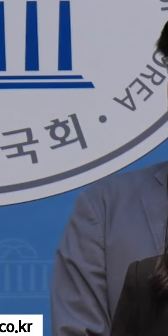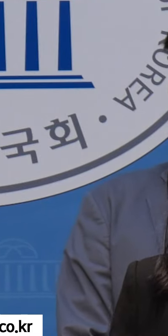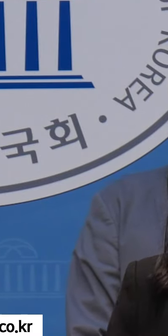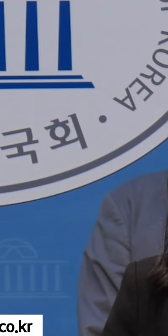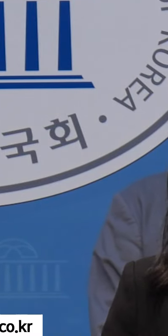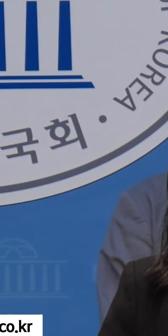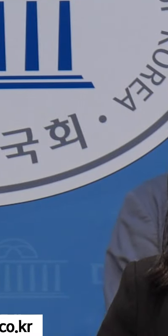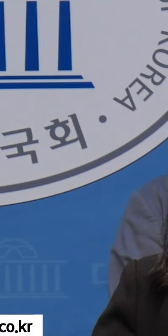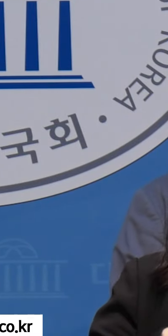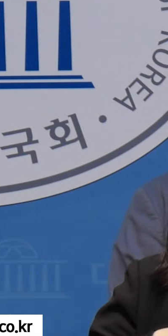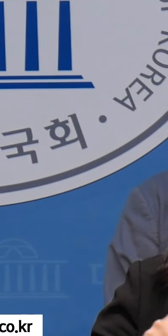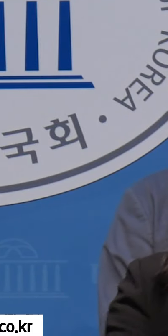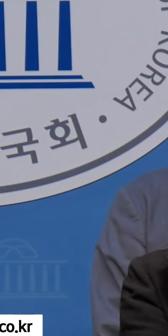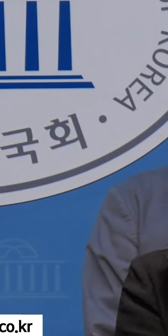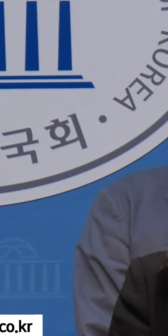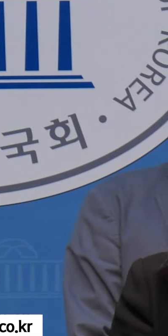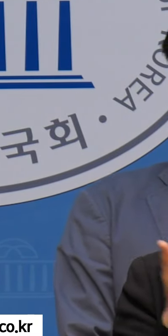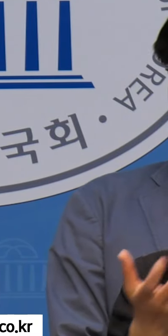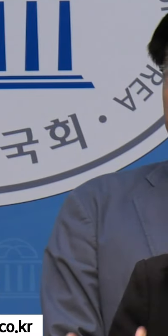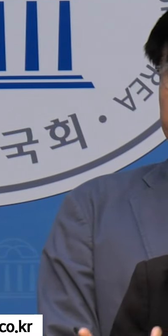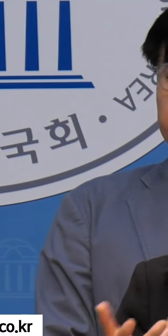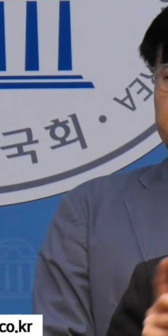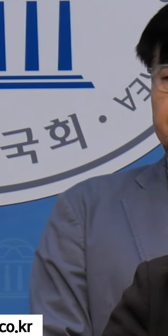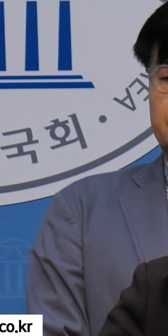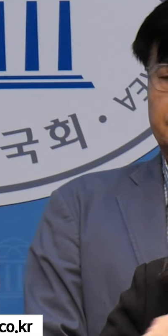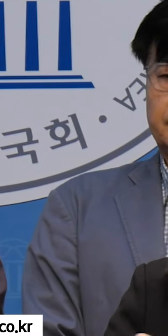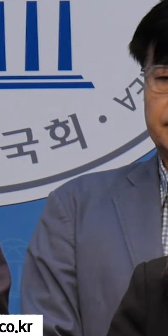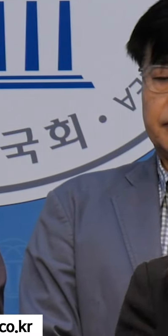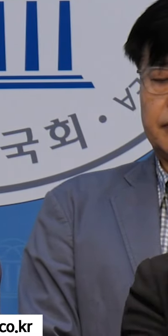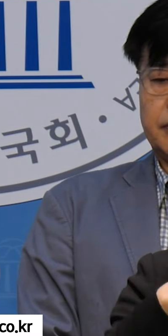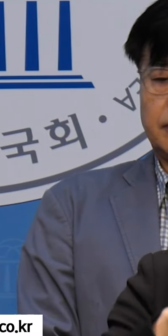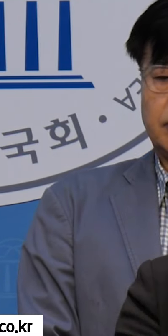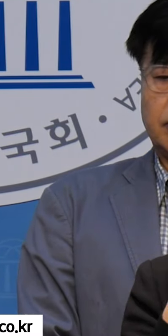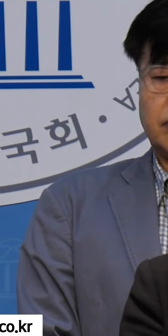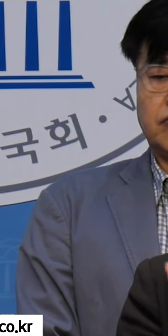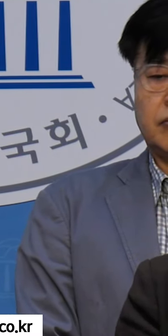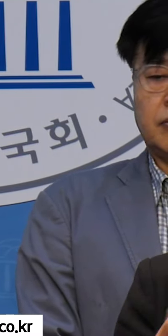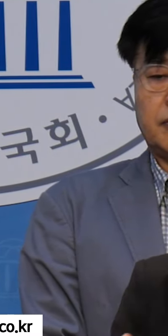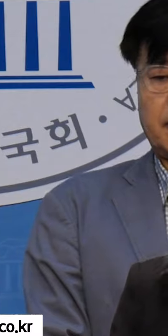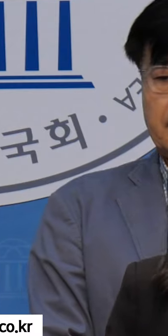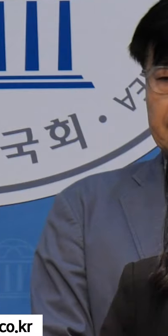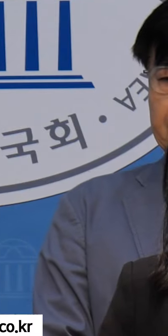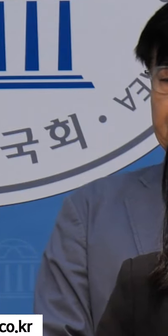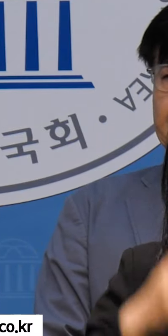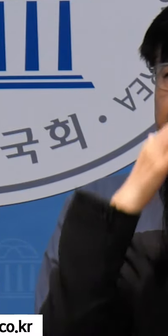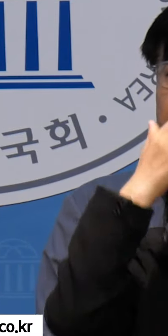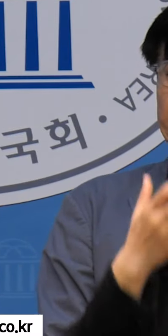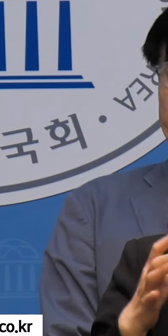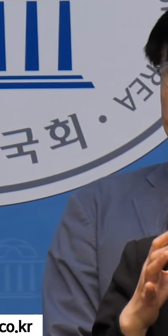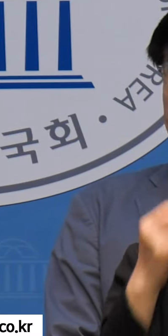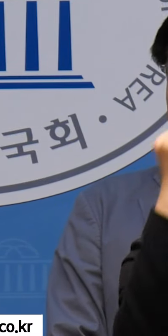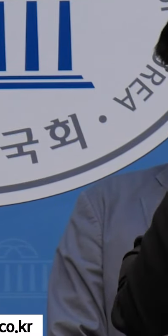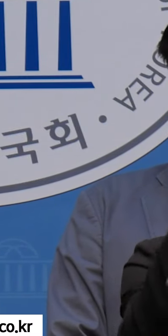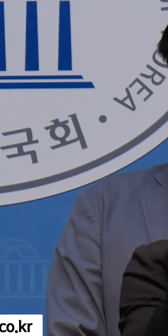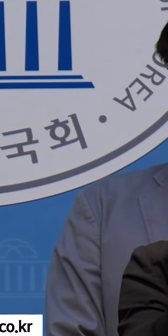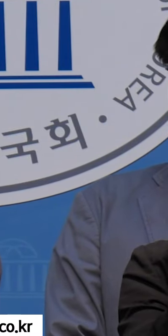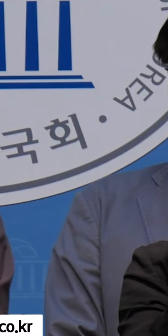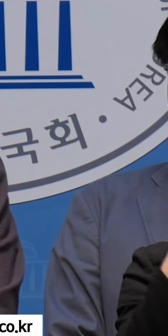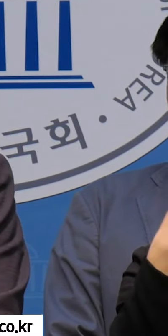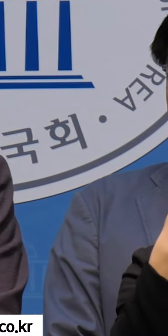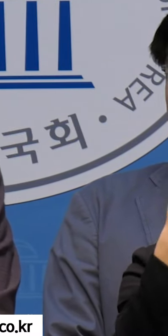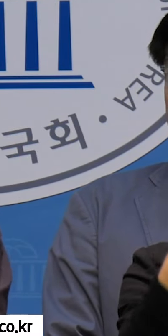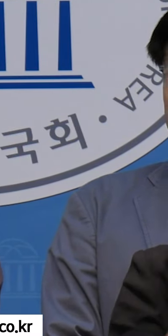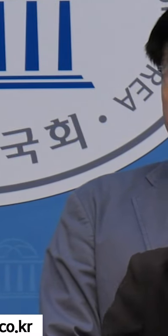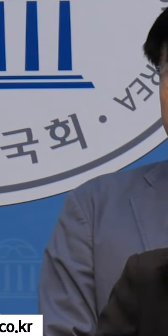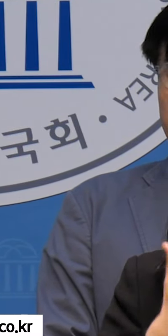자치 운동을 하고 있는 이창용입니다. 지금 대한민국의 헌법은